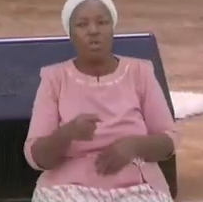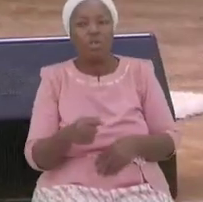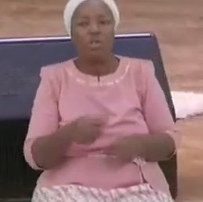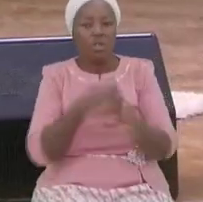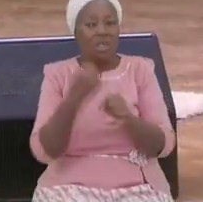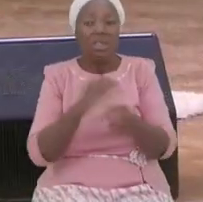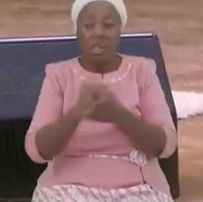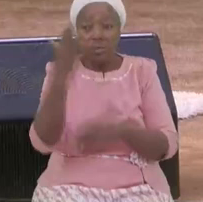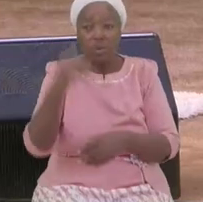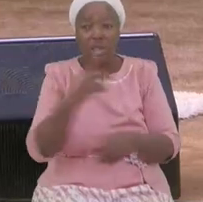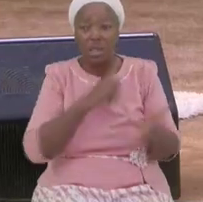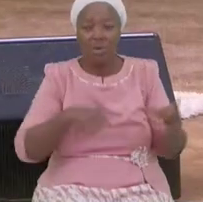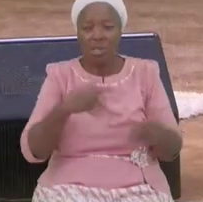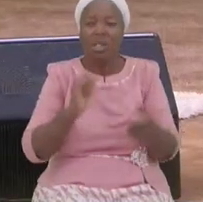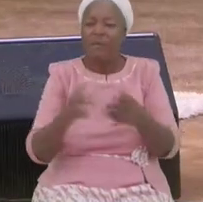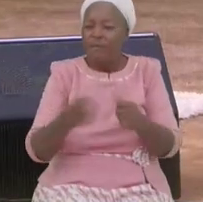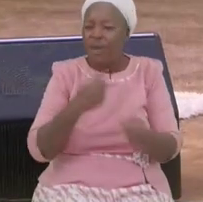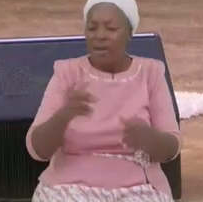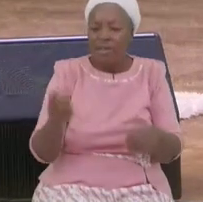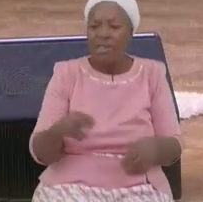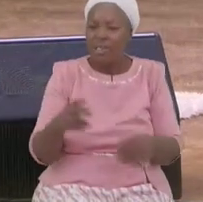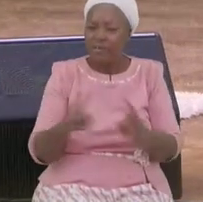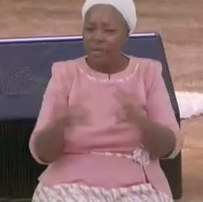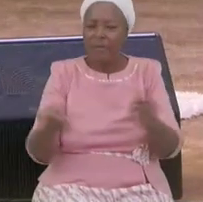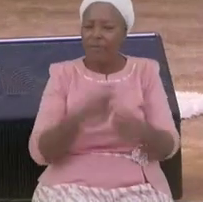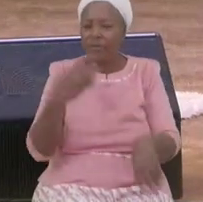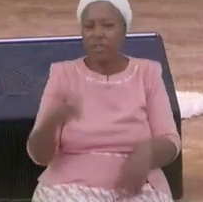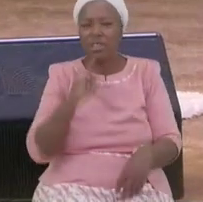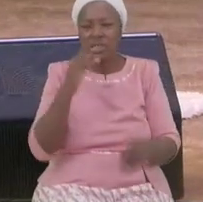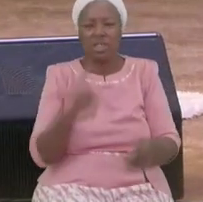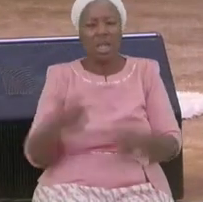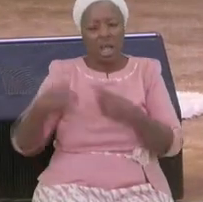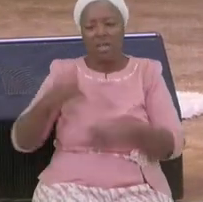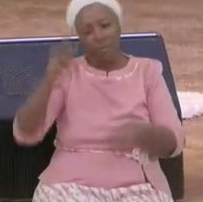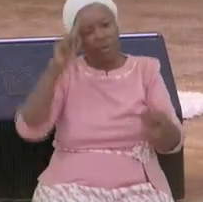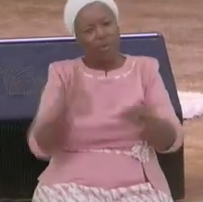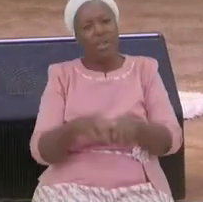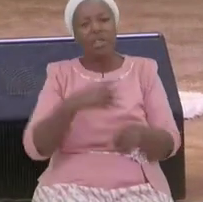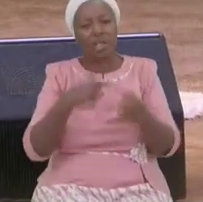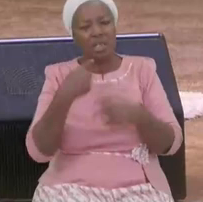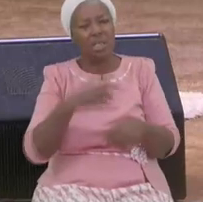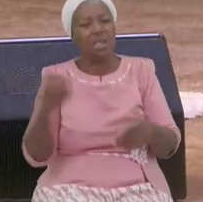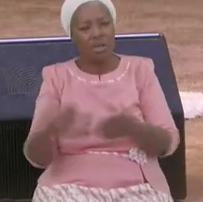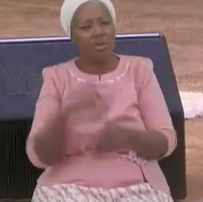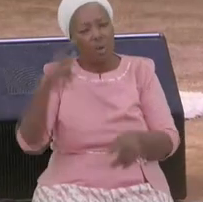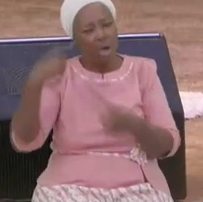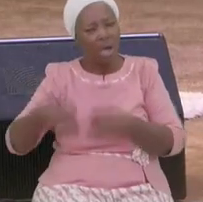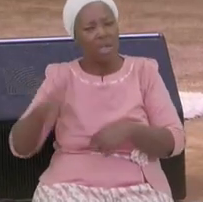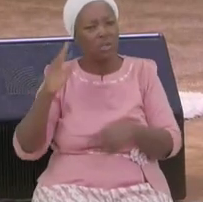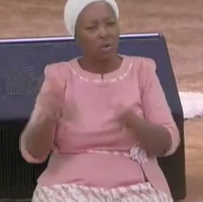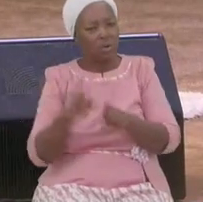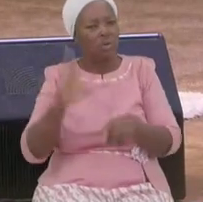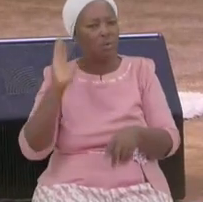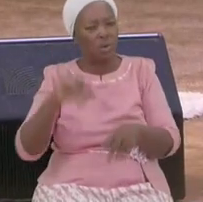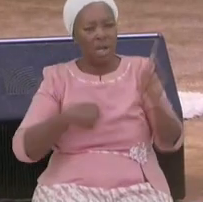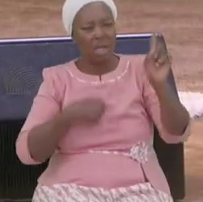première chose, c'est le cœur de l'alliance. Et il dit, je vous donnerai un cœur nouveau et je mettrai en